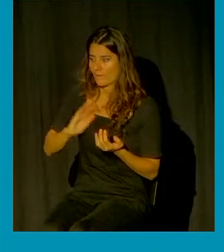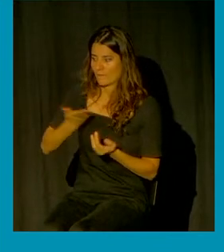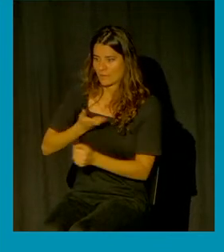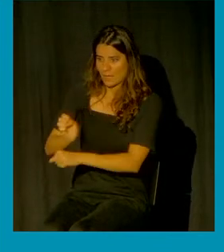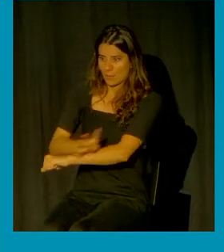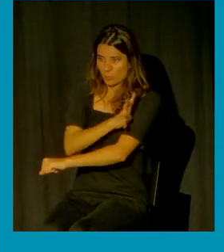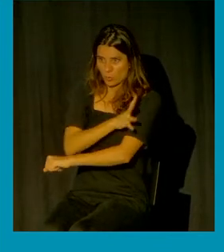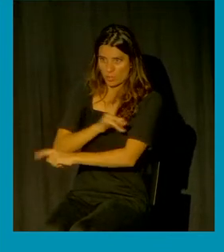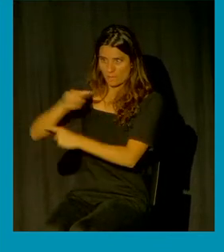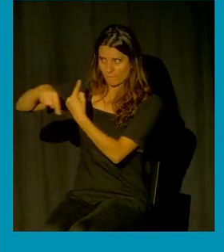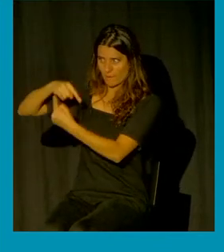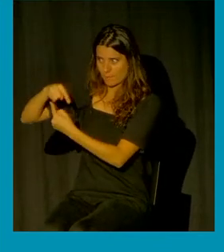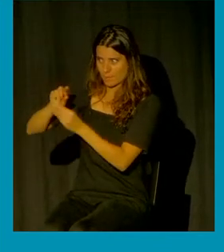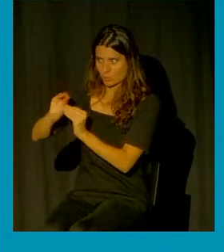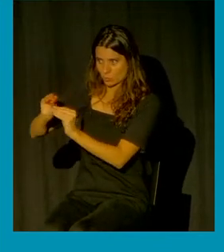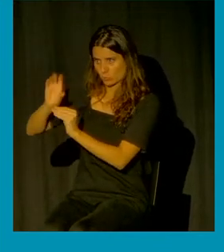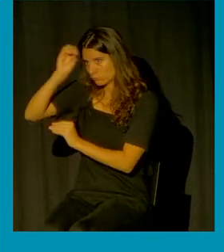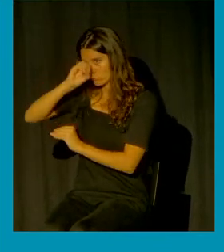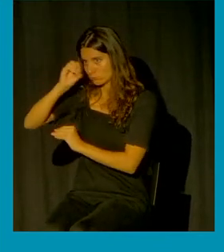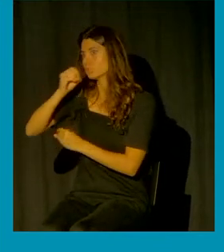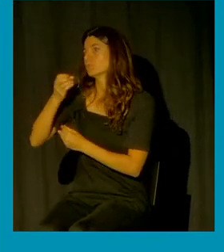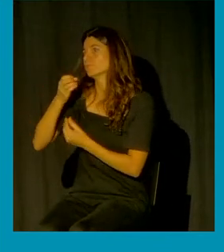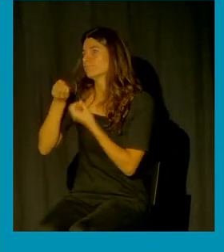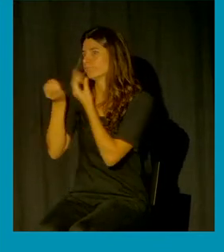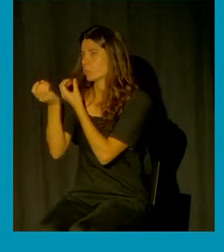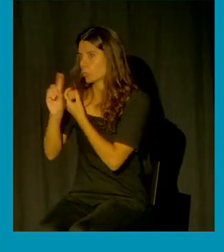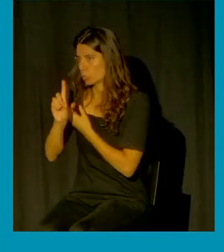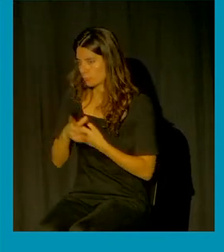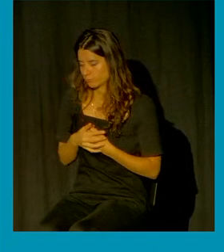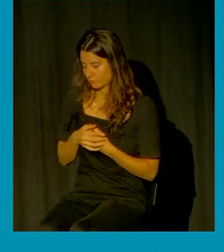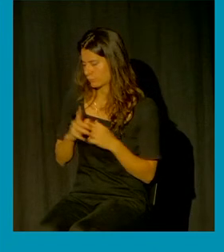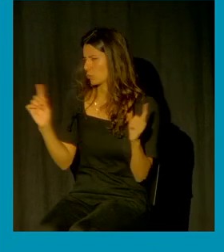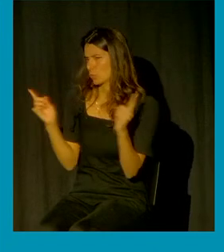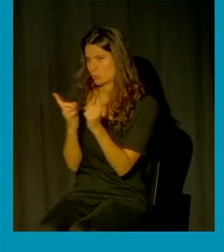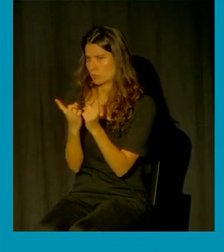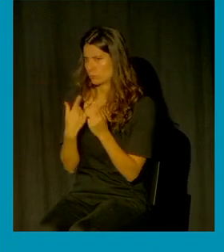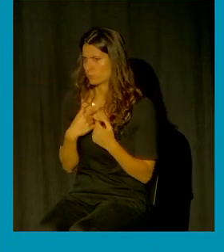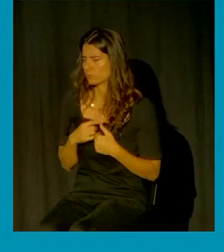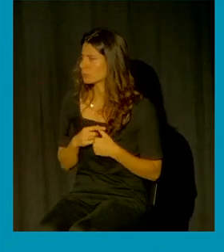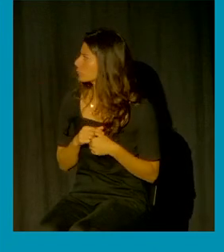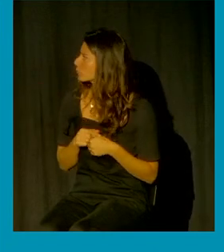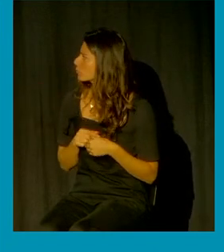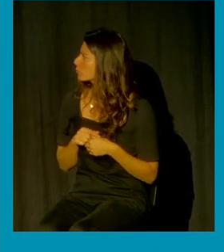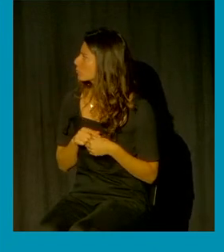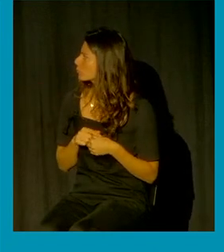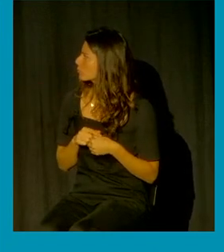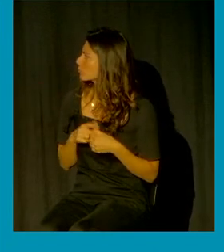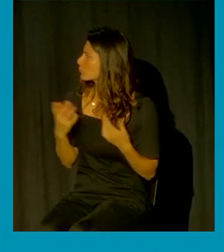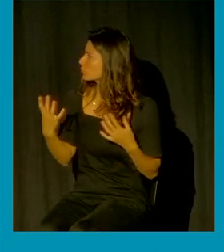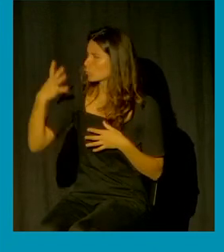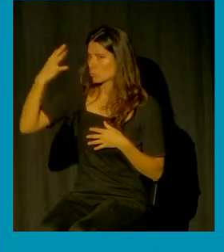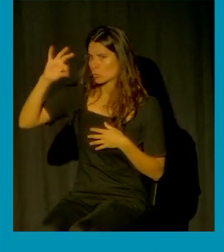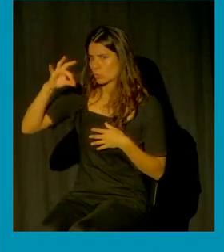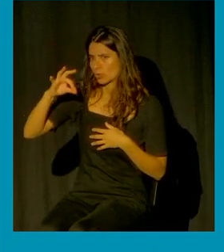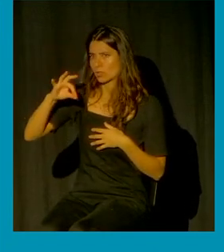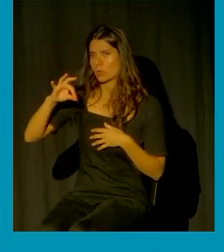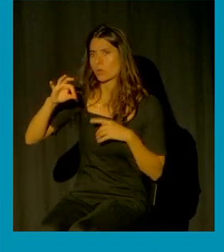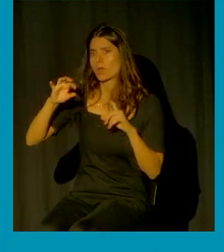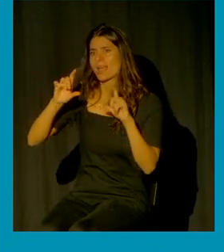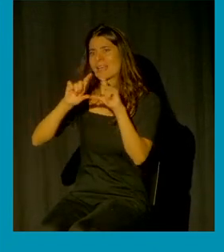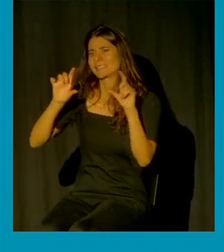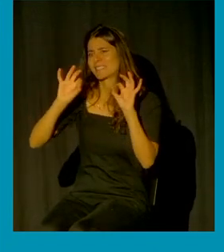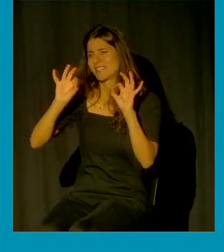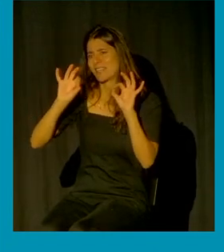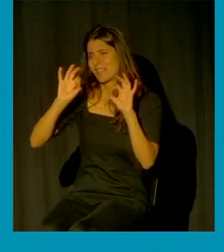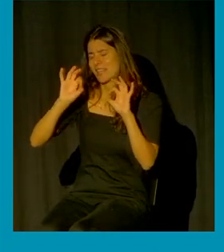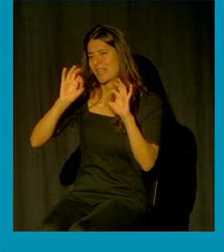tenir això insisteixo quelcom molt greu que en aquest cas de moment només l'Agència Estatal de Protecció de Dades ha ofert una alternativa en aquest